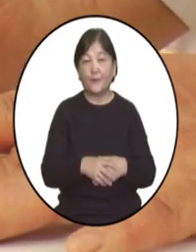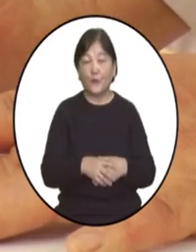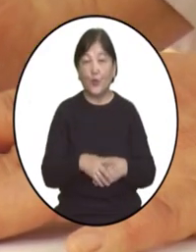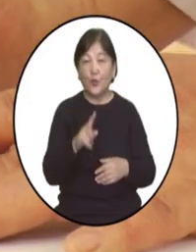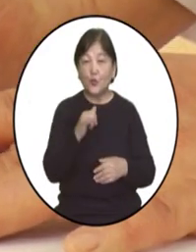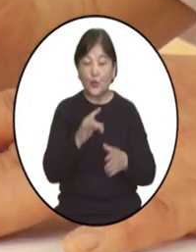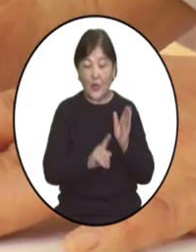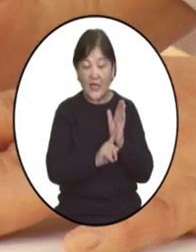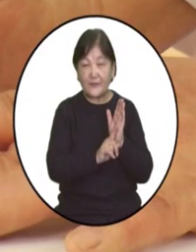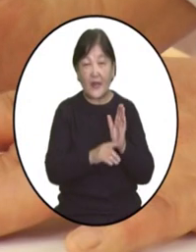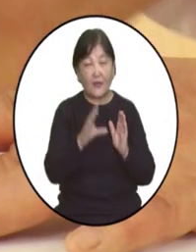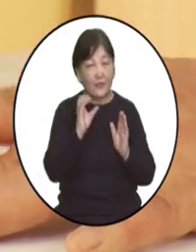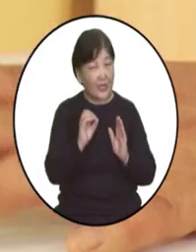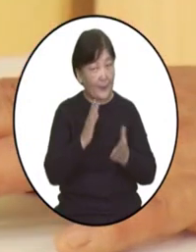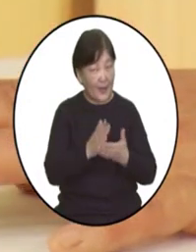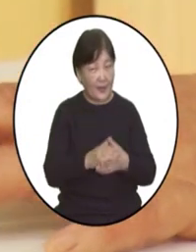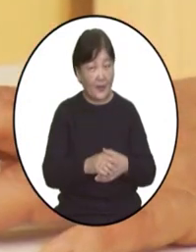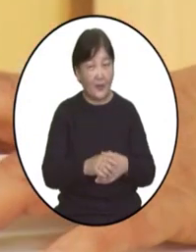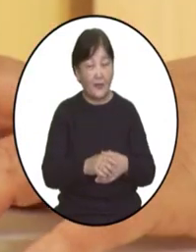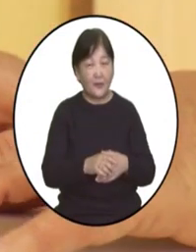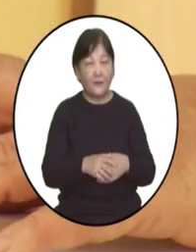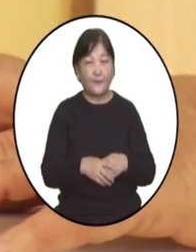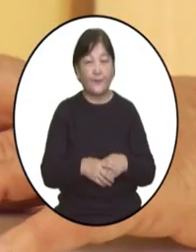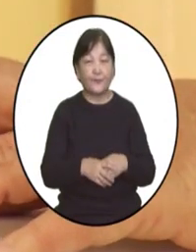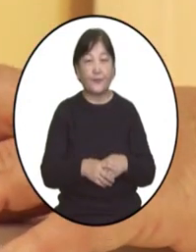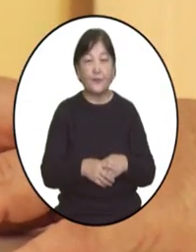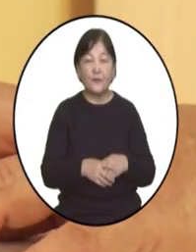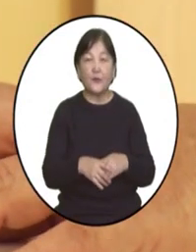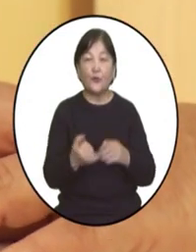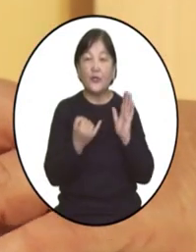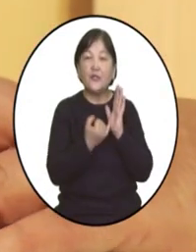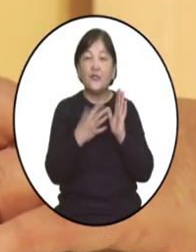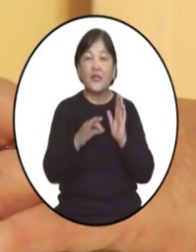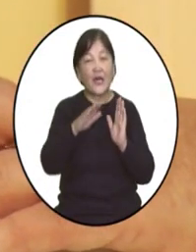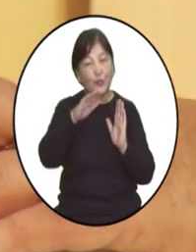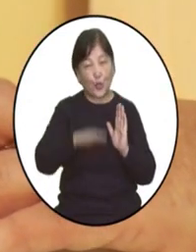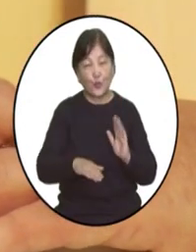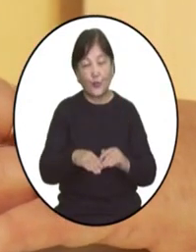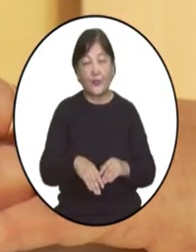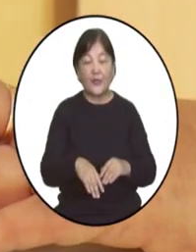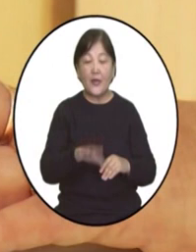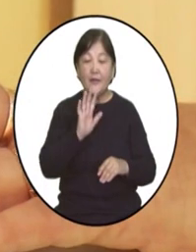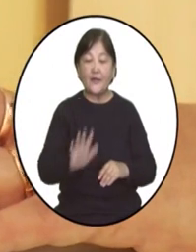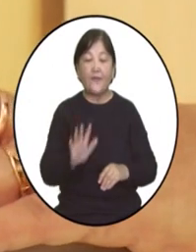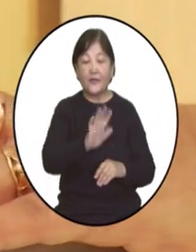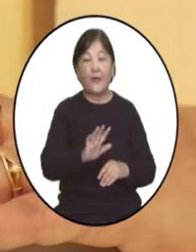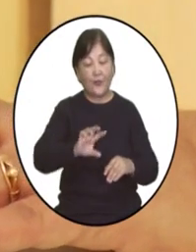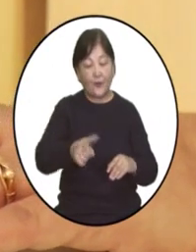зураасын тоо тэг дээр бай. За, одоо 60-аа доошлуулъя. 55 дээр эргүүлэх гэж